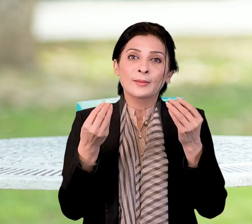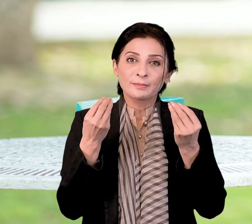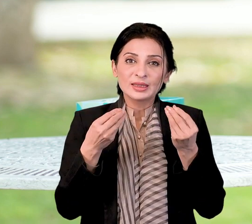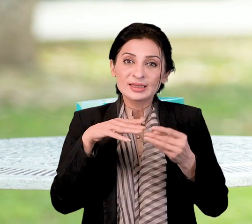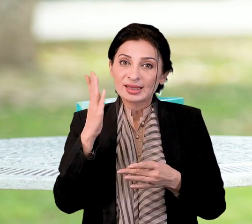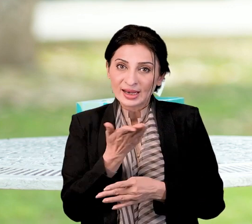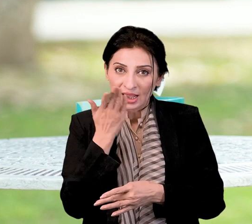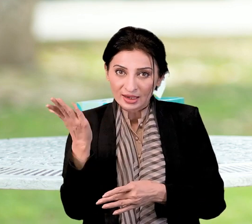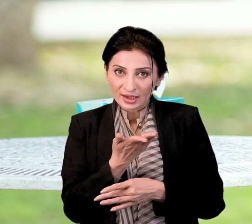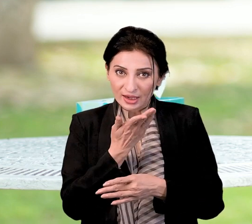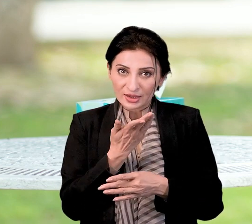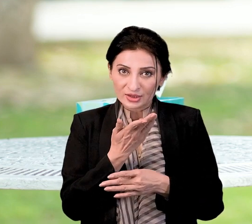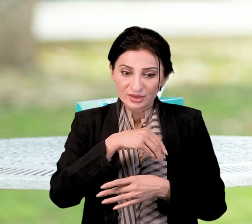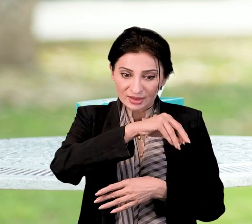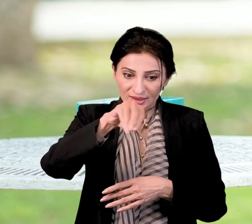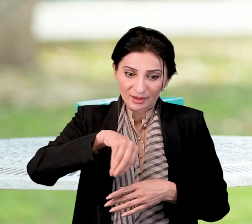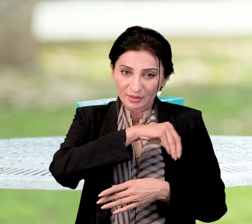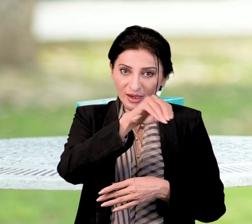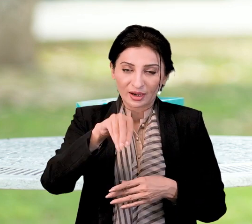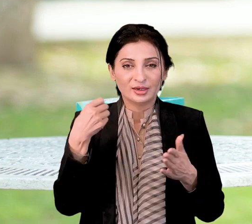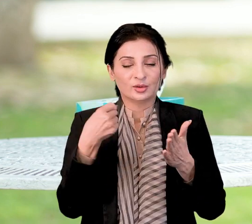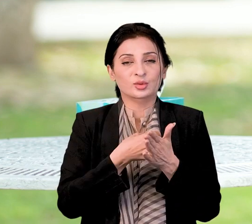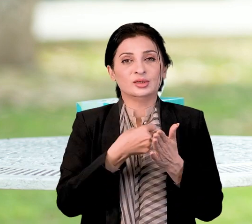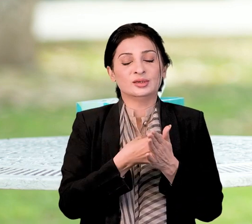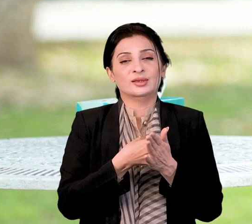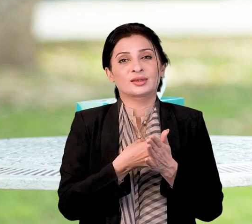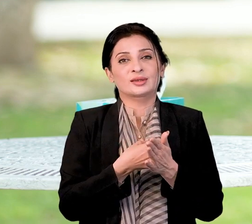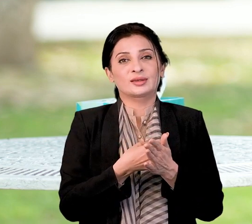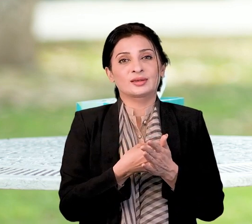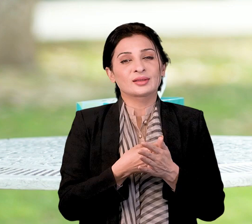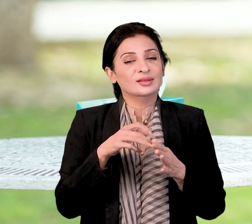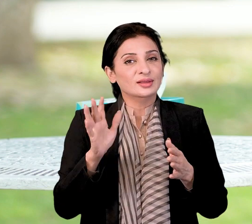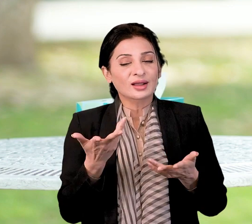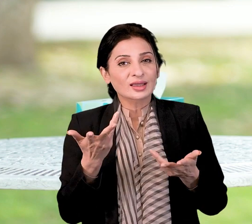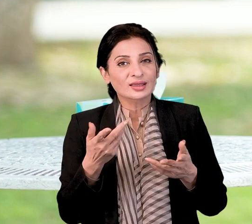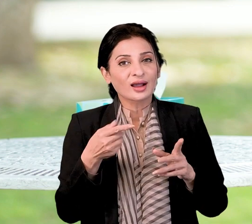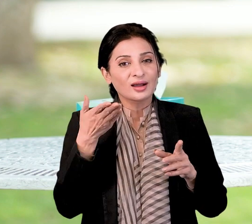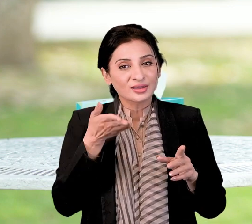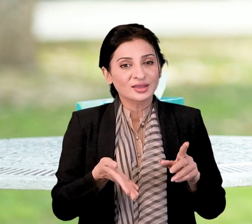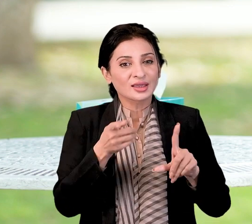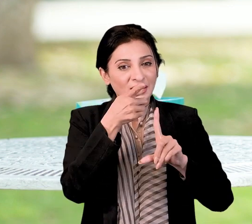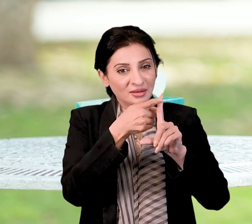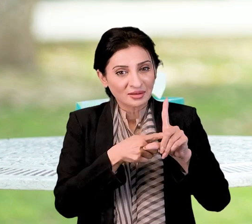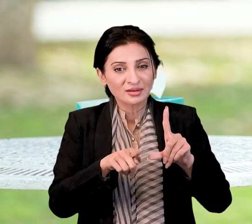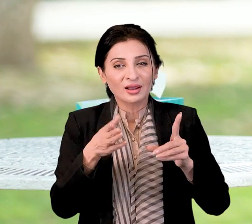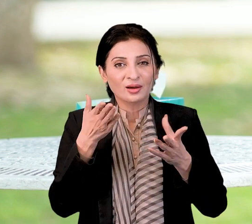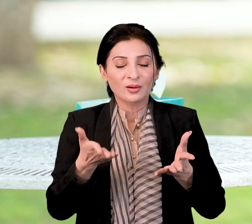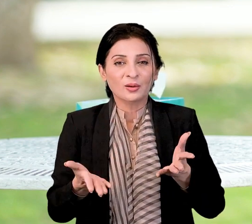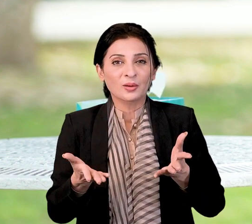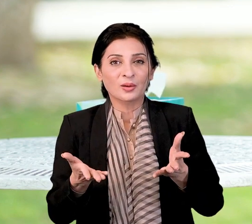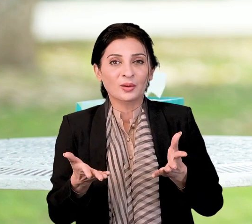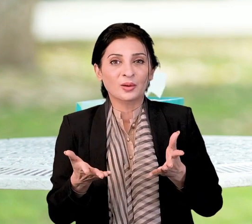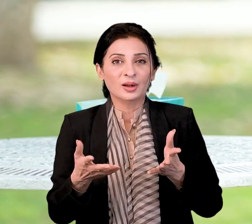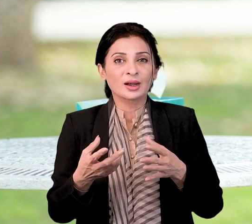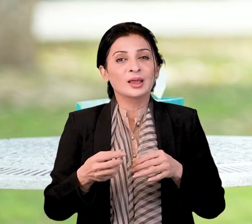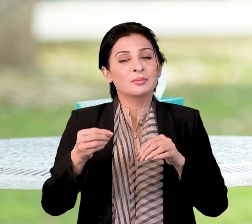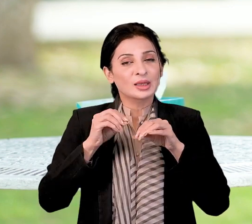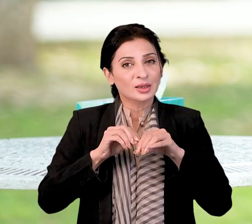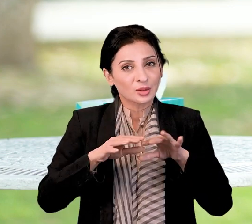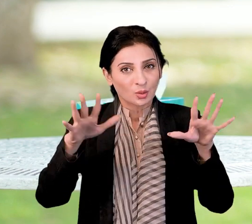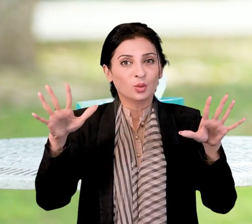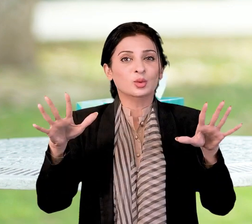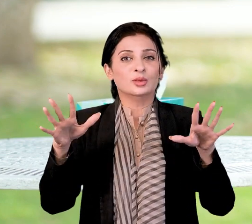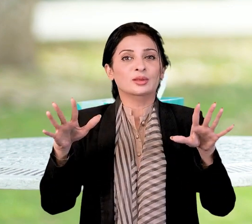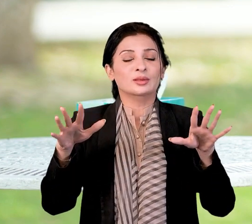that as a country or a city, we have that growth. Growth is very